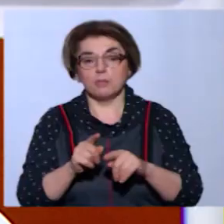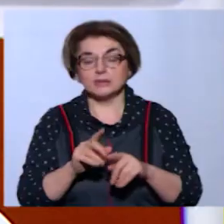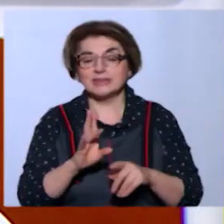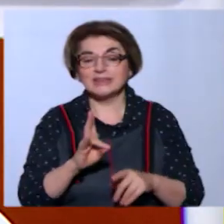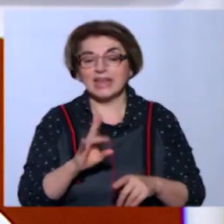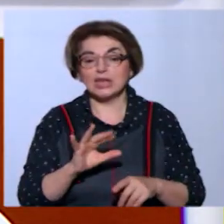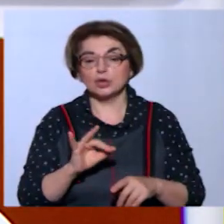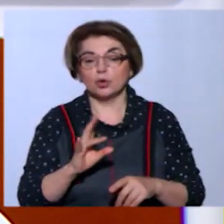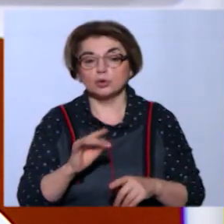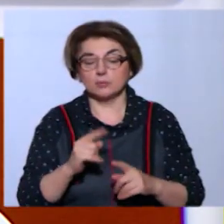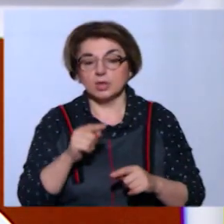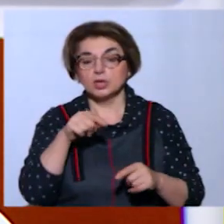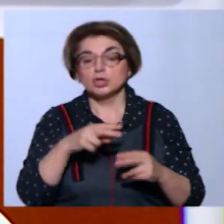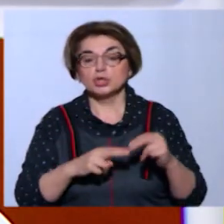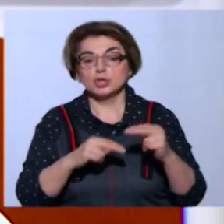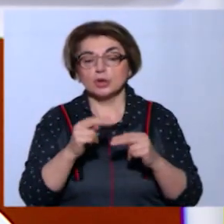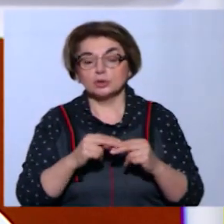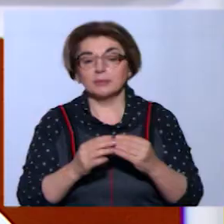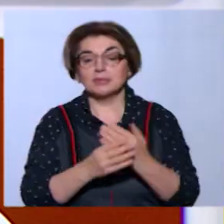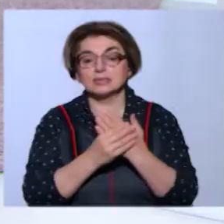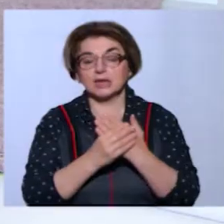ნეირონი შედგება